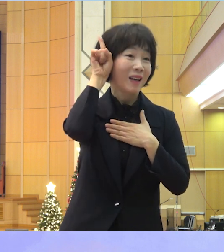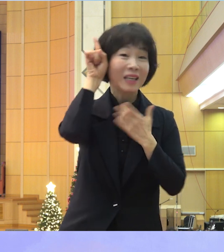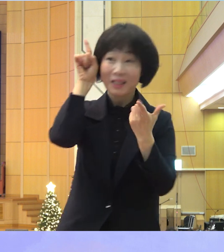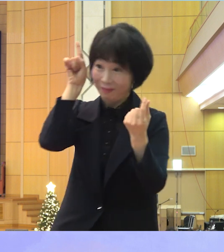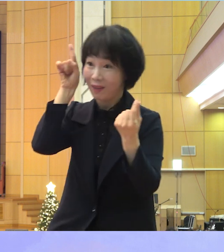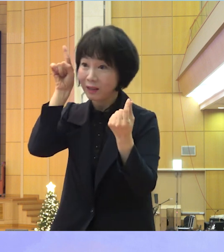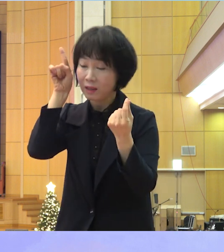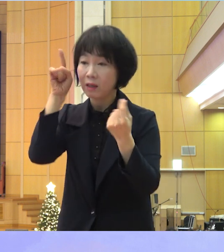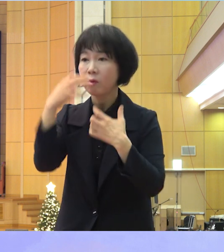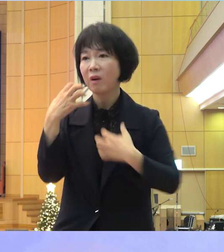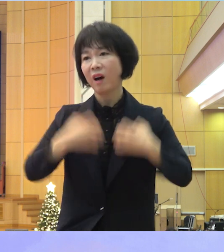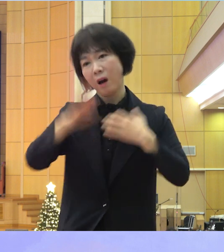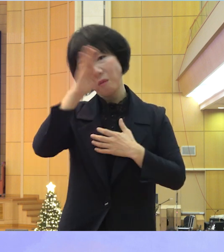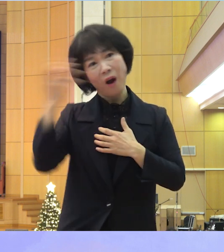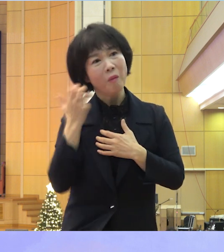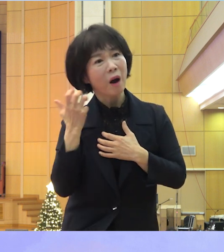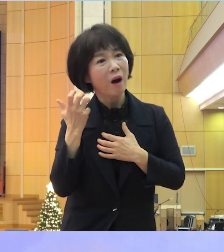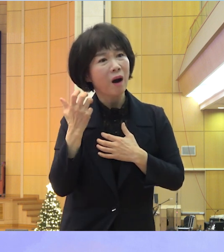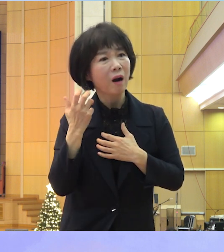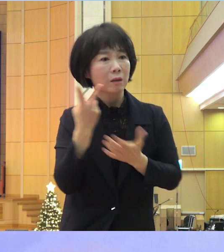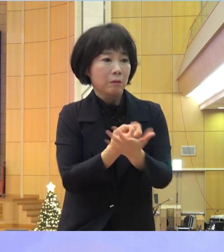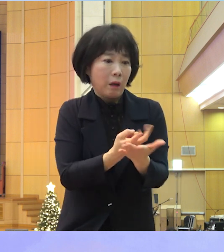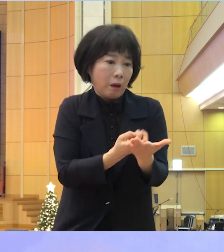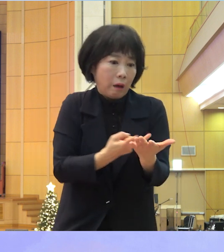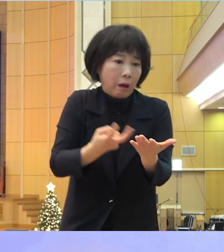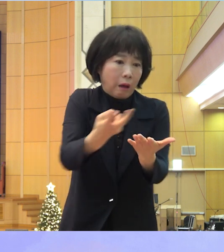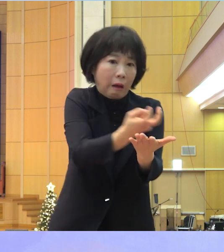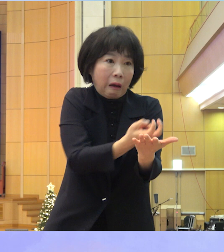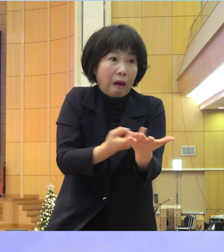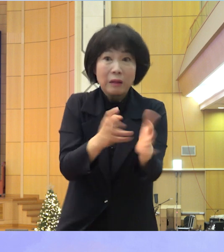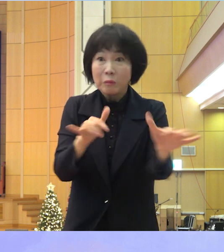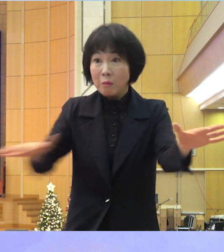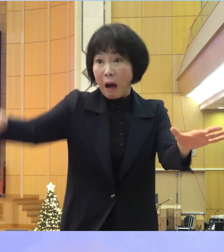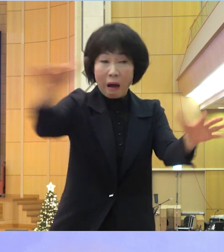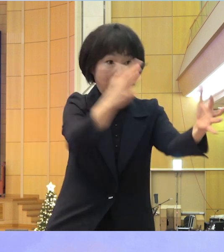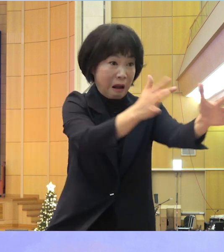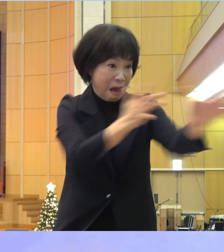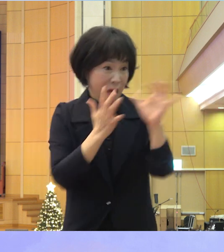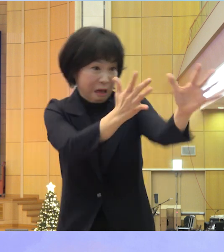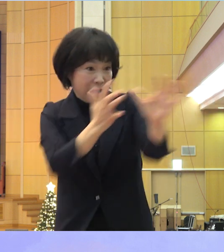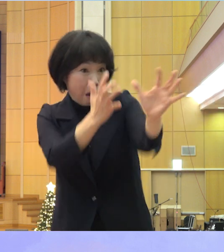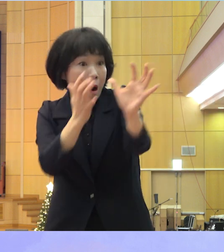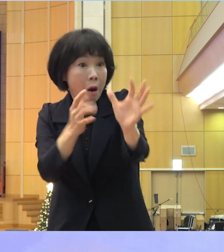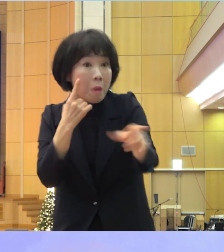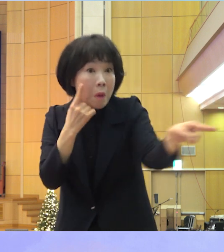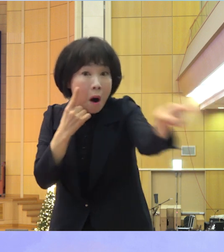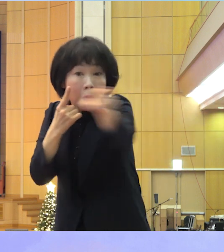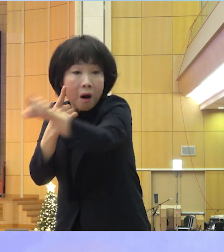잘 살았다고 볼 수 있어요. 근데 모든 앓는 자들이 예수님께